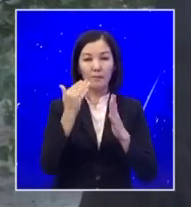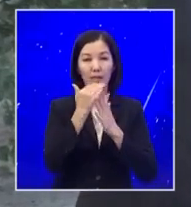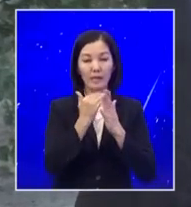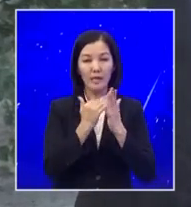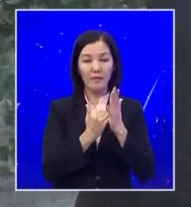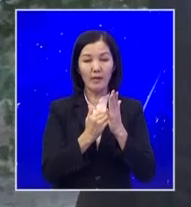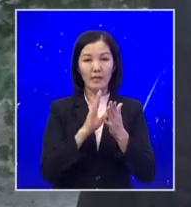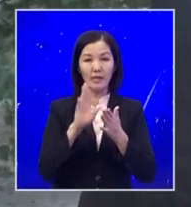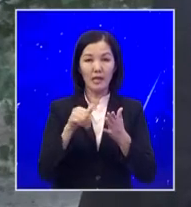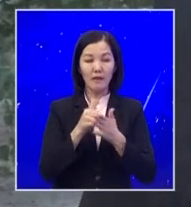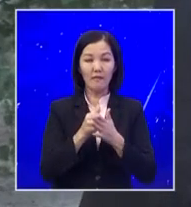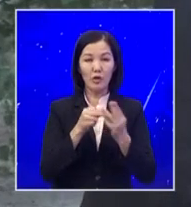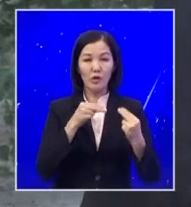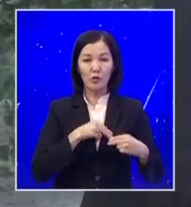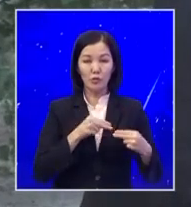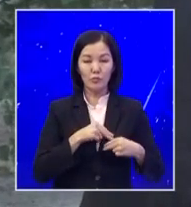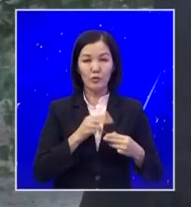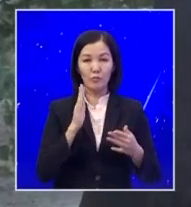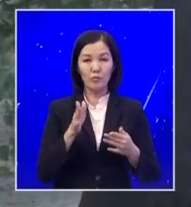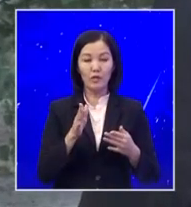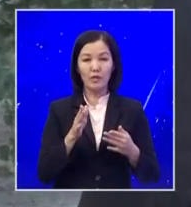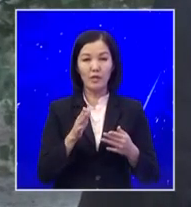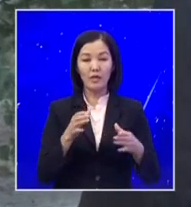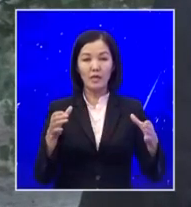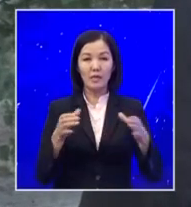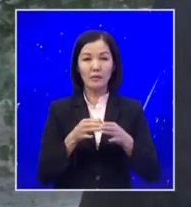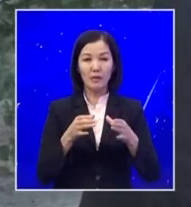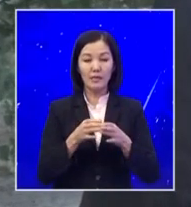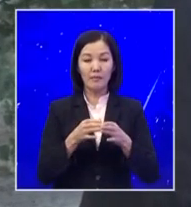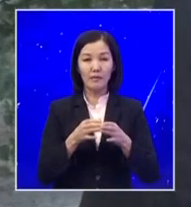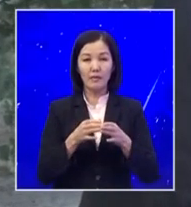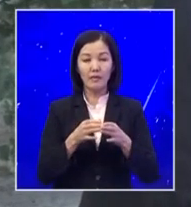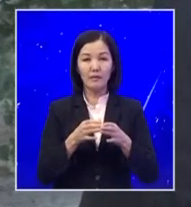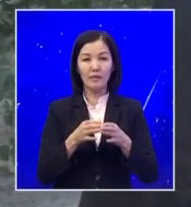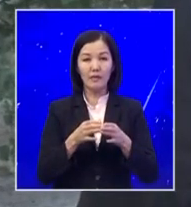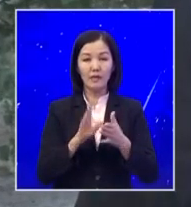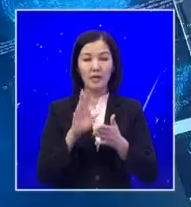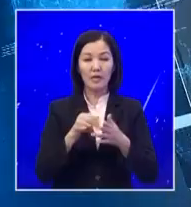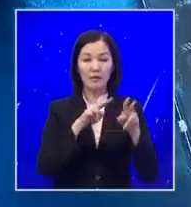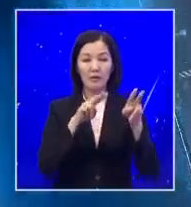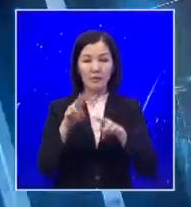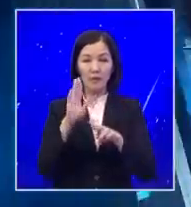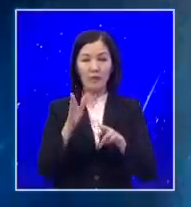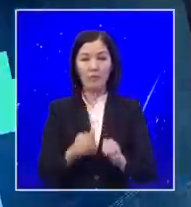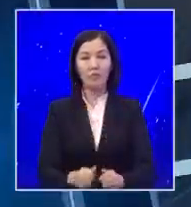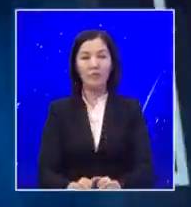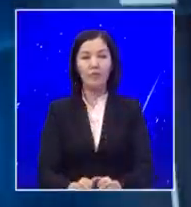негізгі жұмысы болып табылады. Бұл департамент тарапынан негізгі бақылауда.